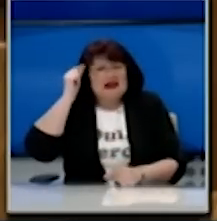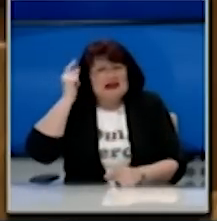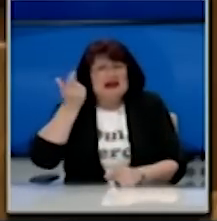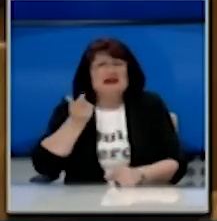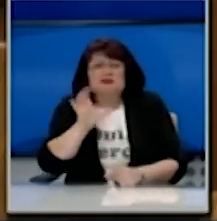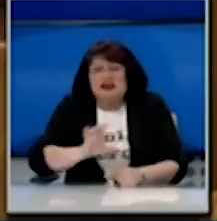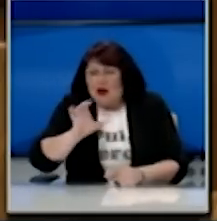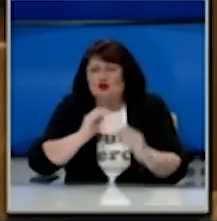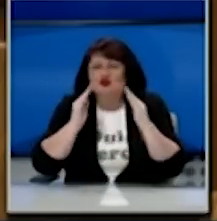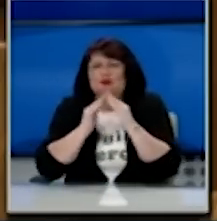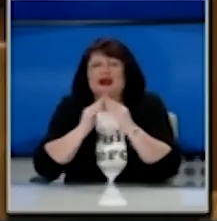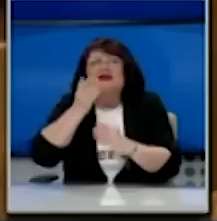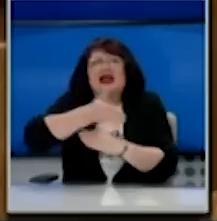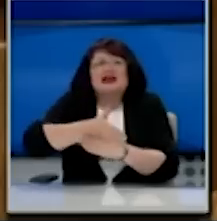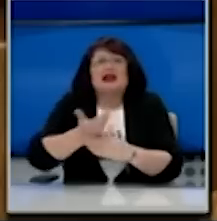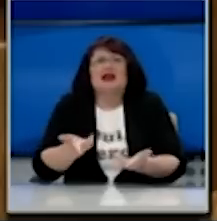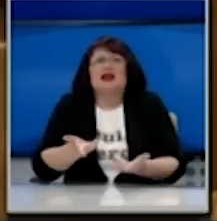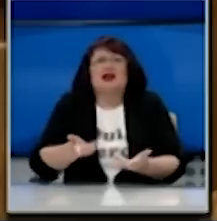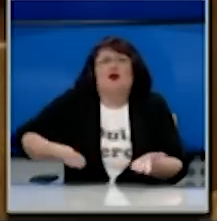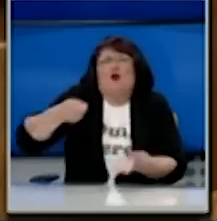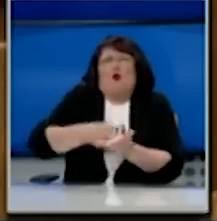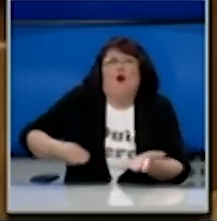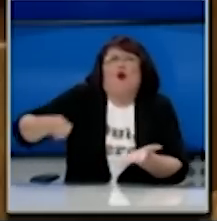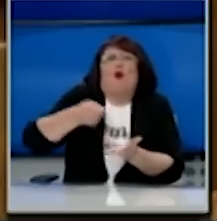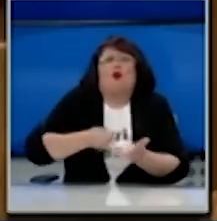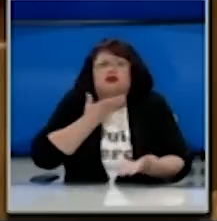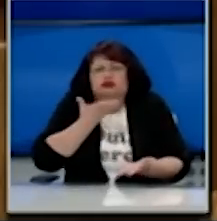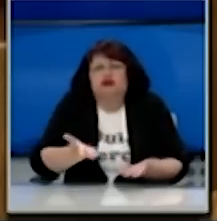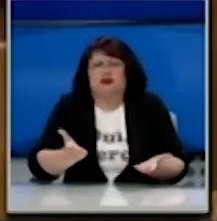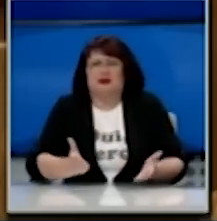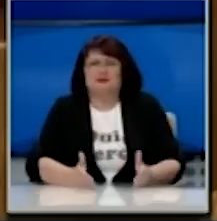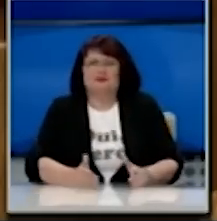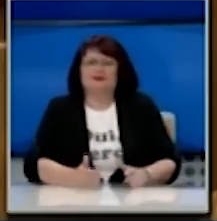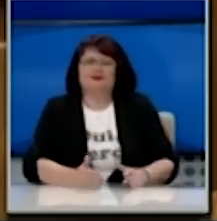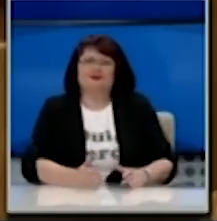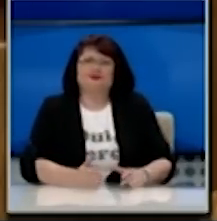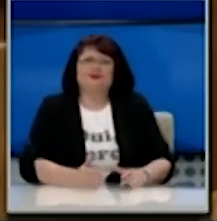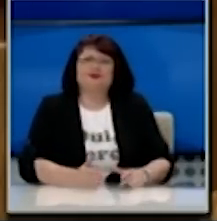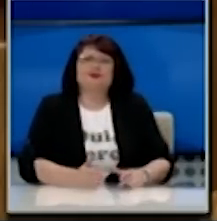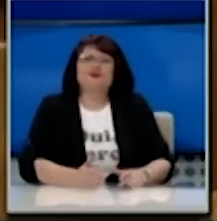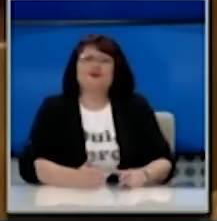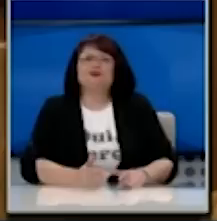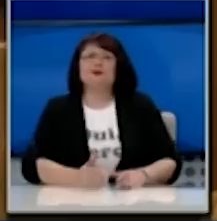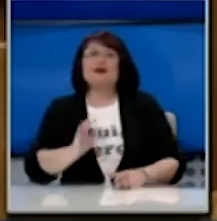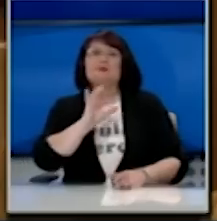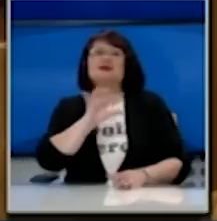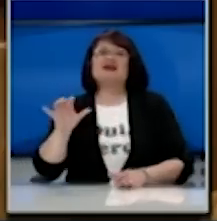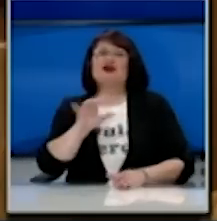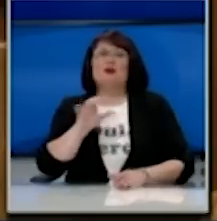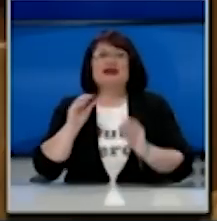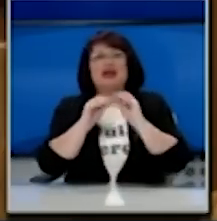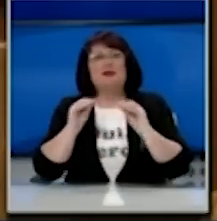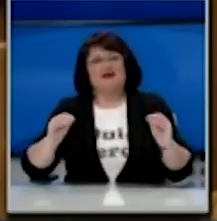βρουν σπίτι πρέπει να τους φύγει μια ολάκερη περιουσία? Αλήθεια, η ψηφιοποίηση της